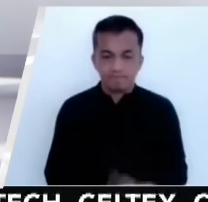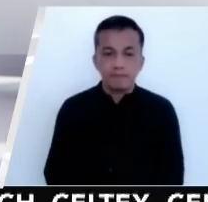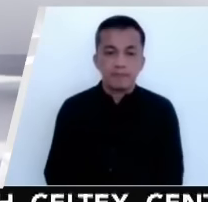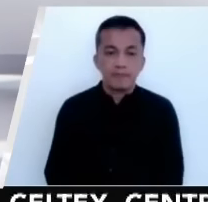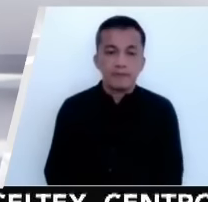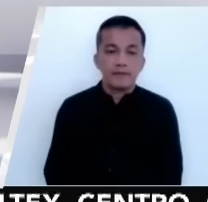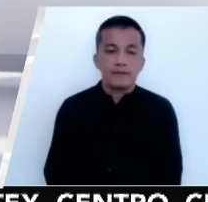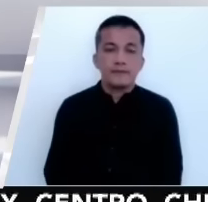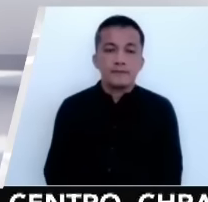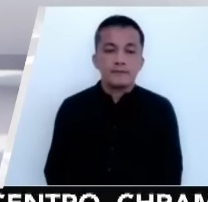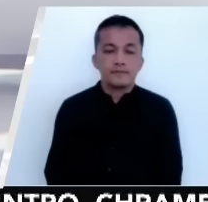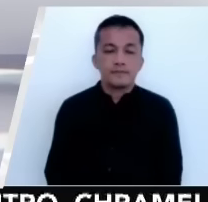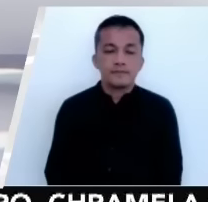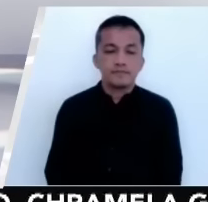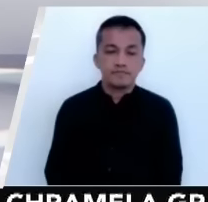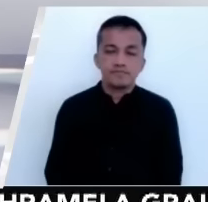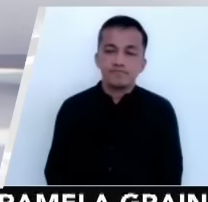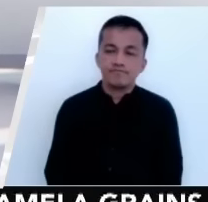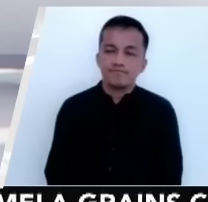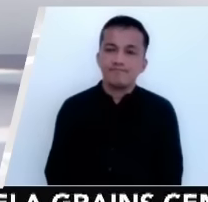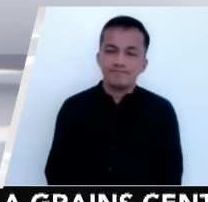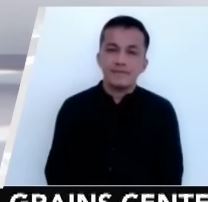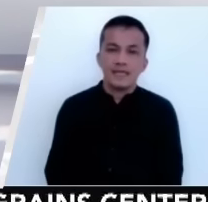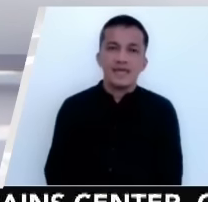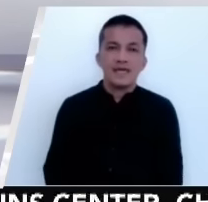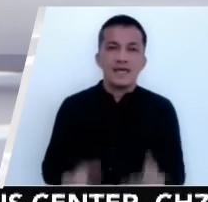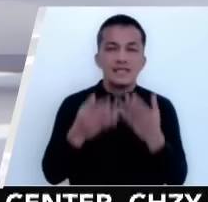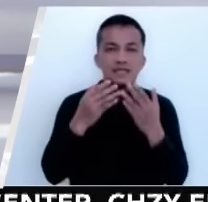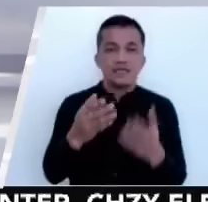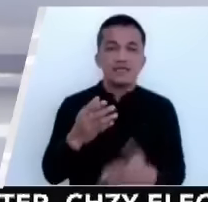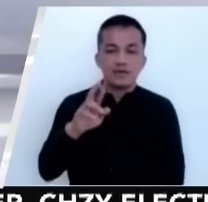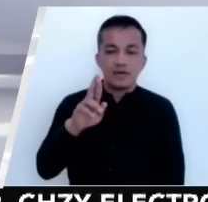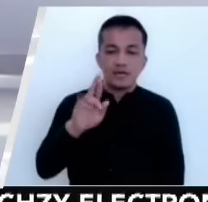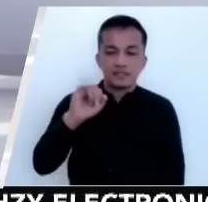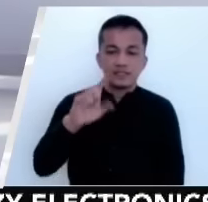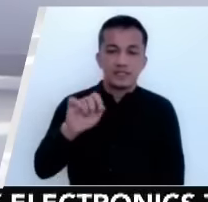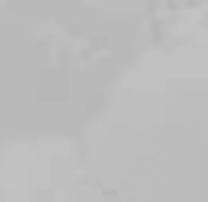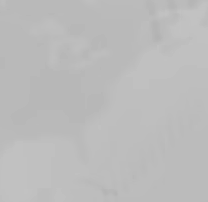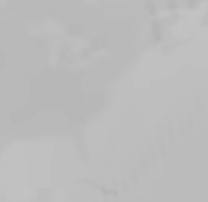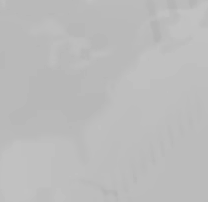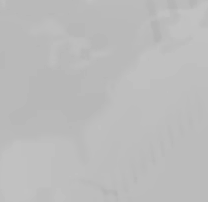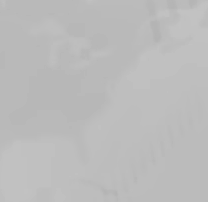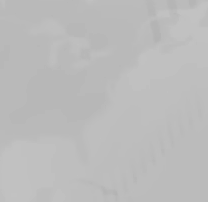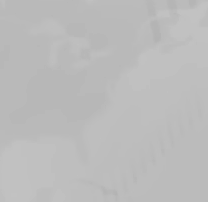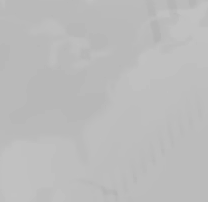Maraming salamat, Argel Relator ng GMA Regional TV.